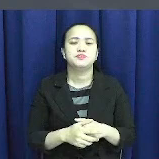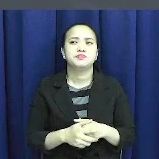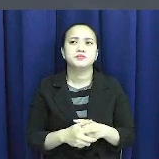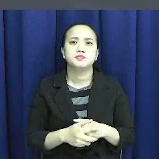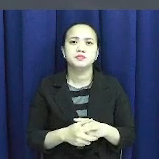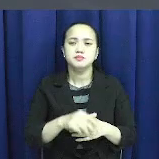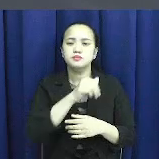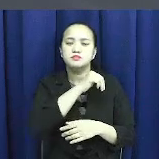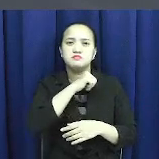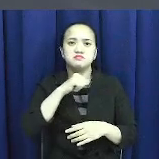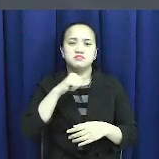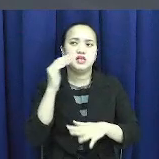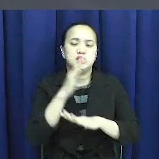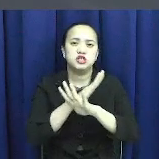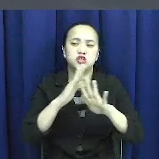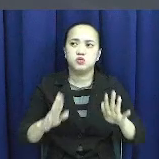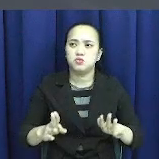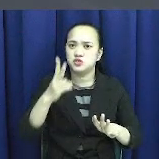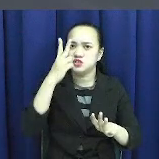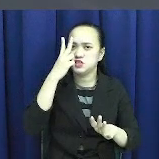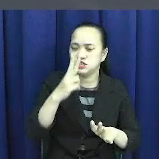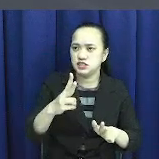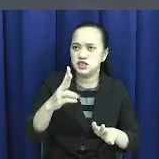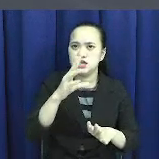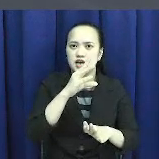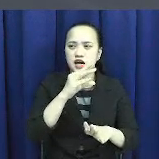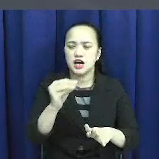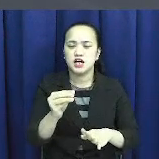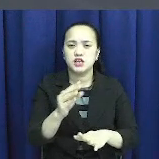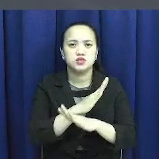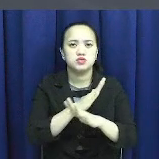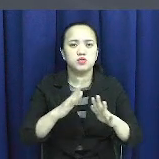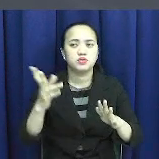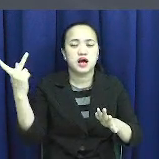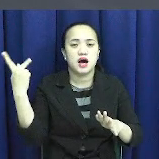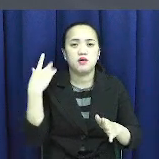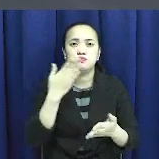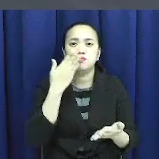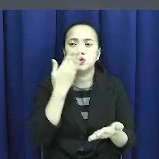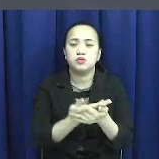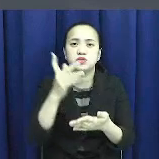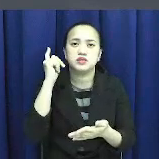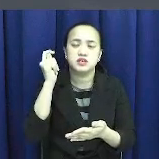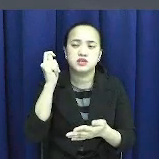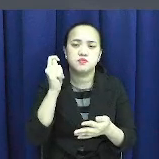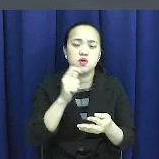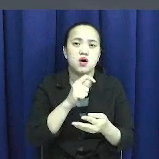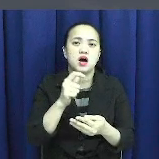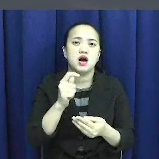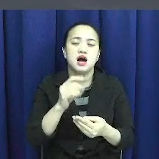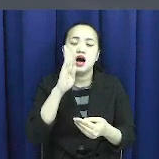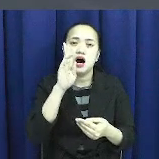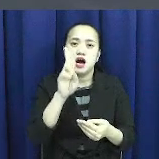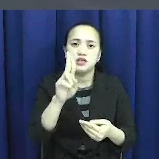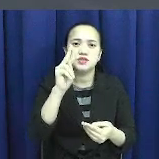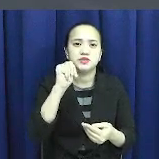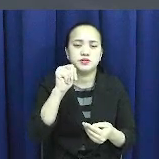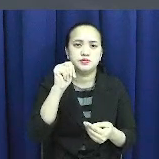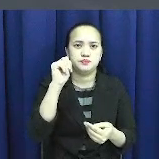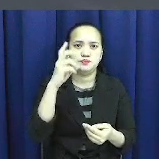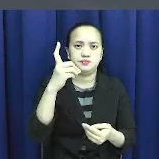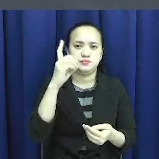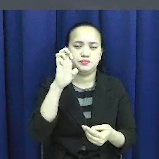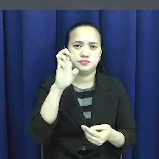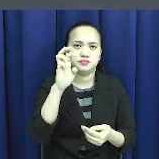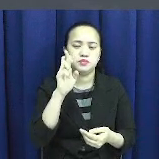nila naipakita yung totoong buhay which is under the law. Hindi po nila naipakita, hindi nila naituro kung